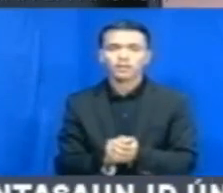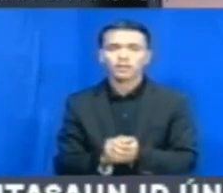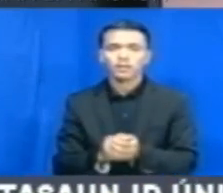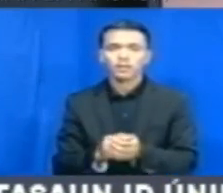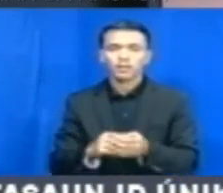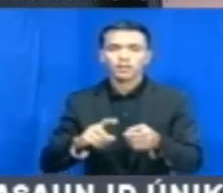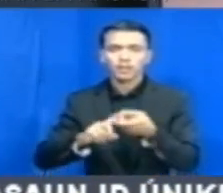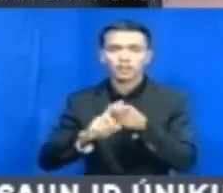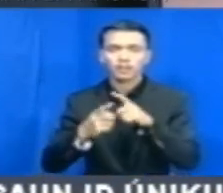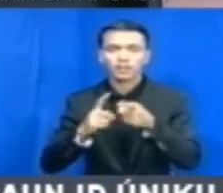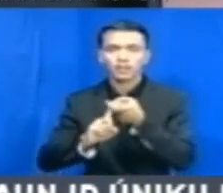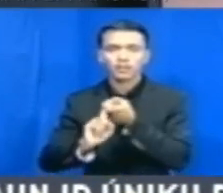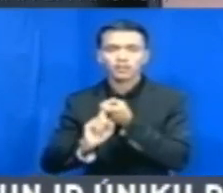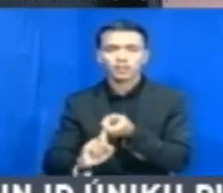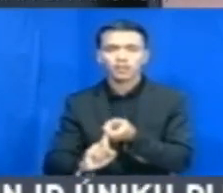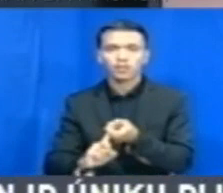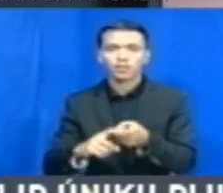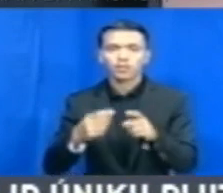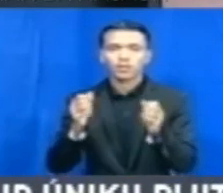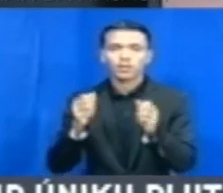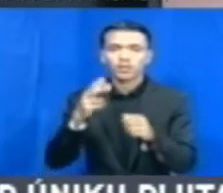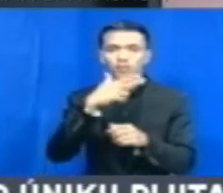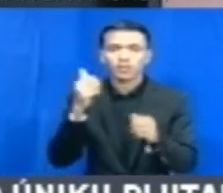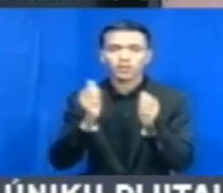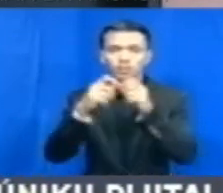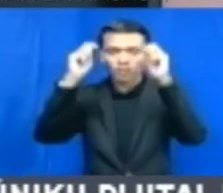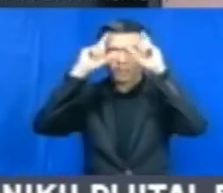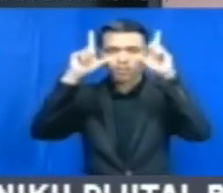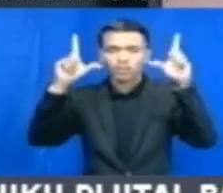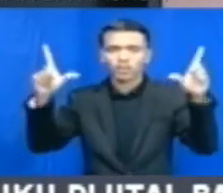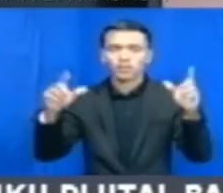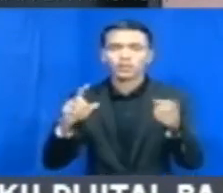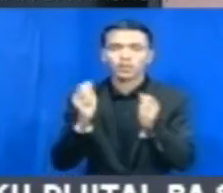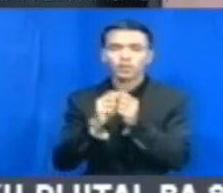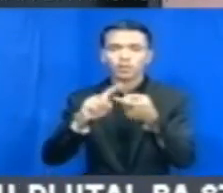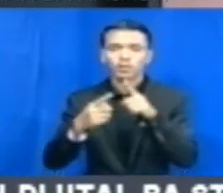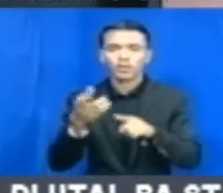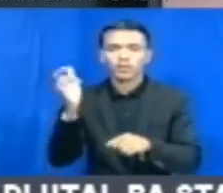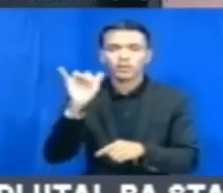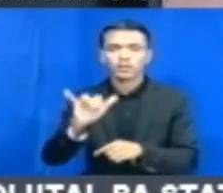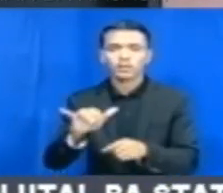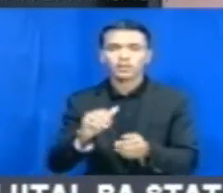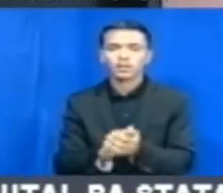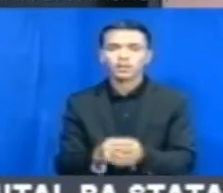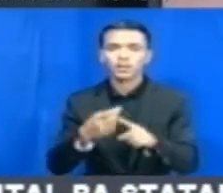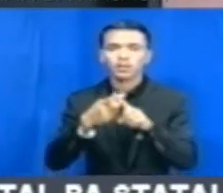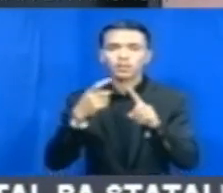hubungan antara Indonesia dengan Timor-Leste ya, sebagai satu saudara ya, negara tetangga,